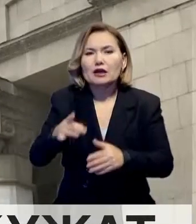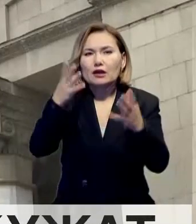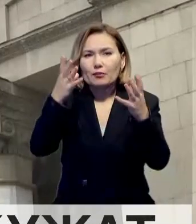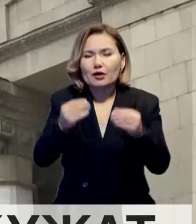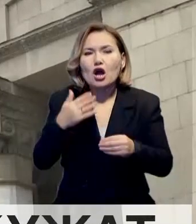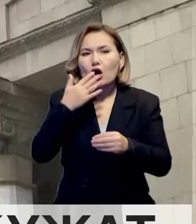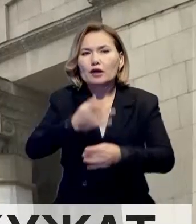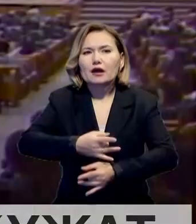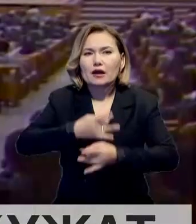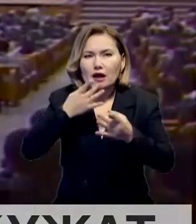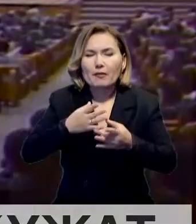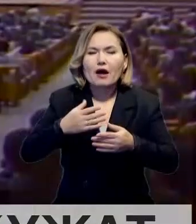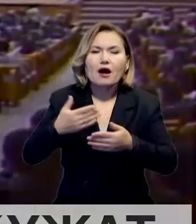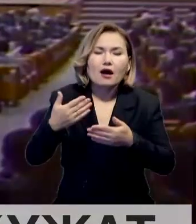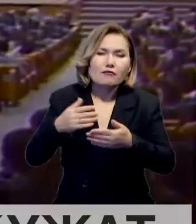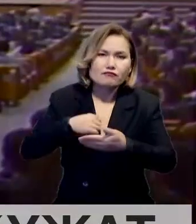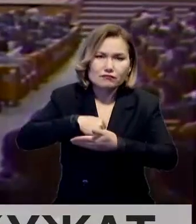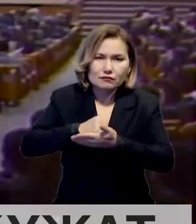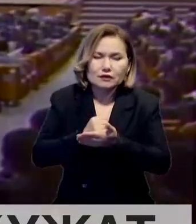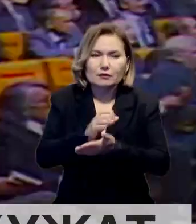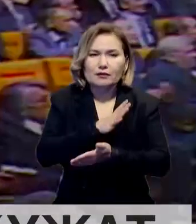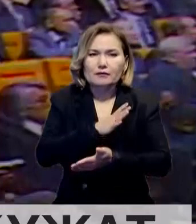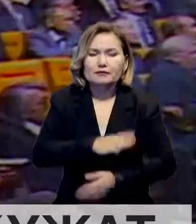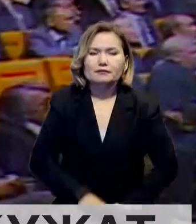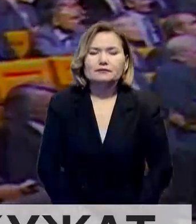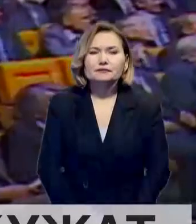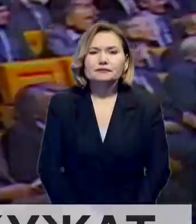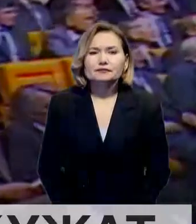күні ұлттық мереке ретінде халықпен қайта қауышты.